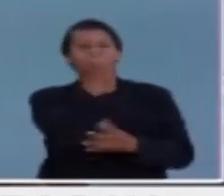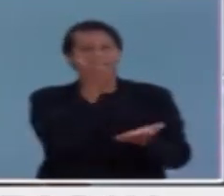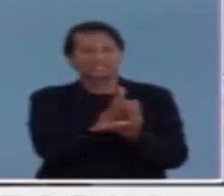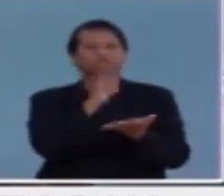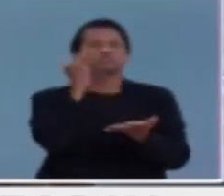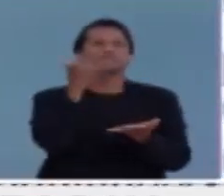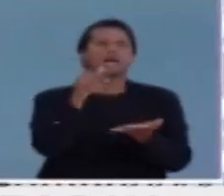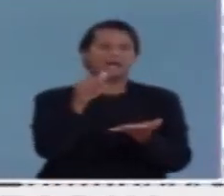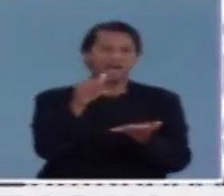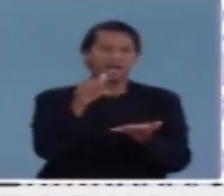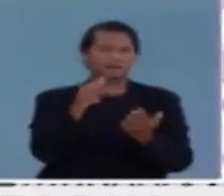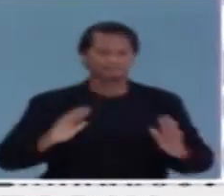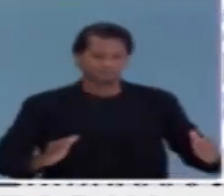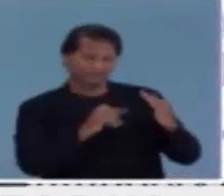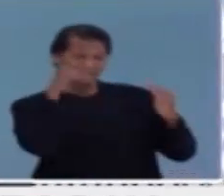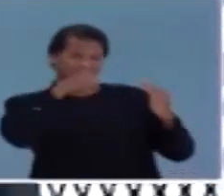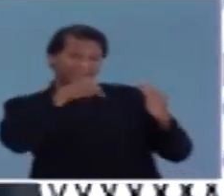Jogja dari ketinggian.